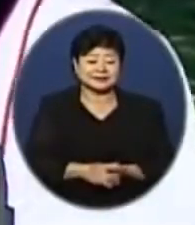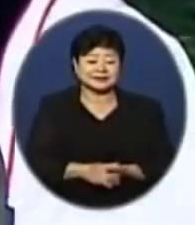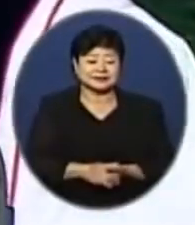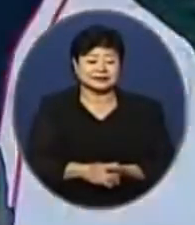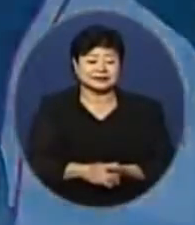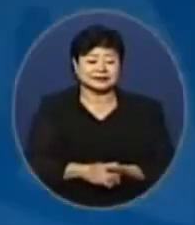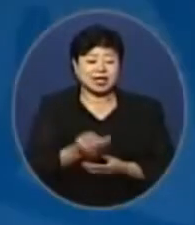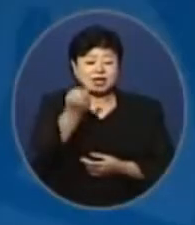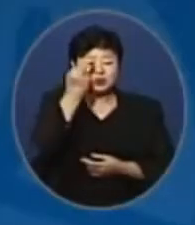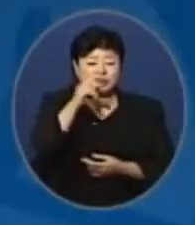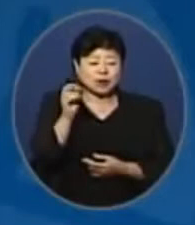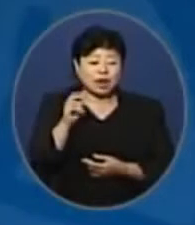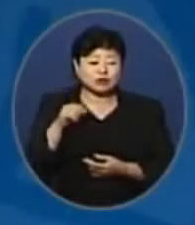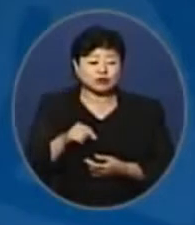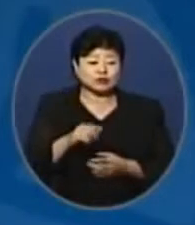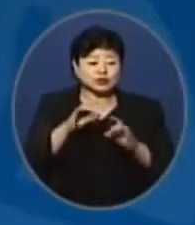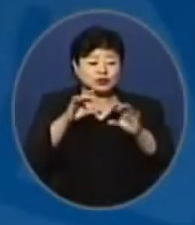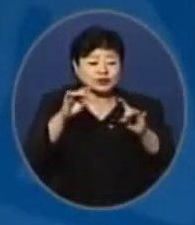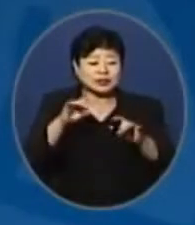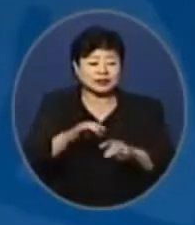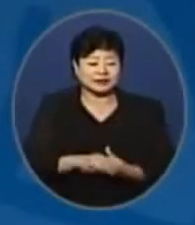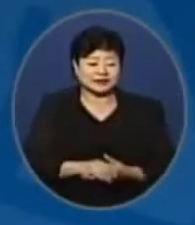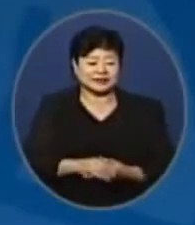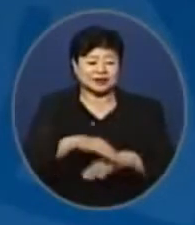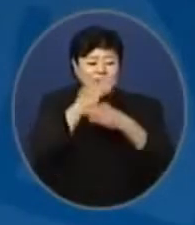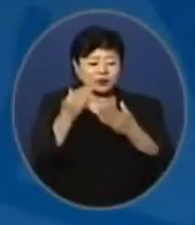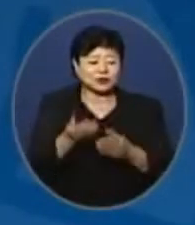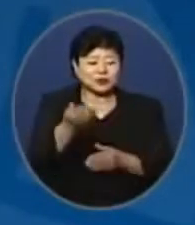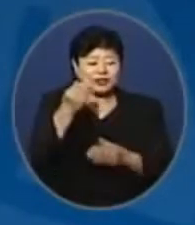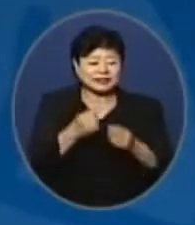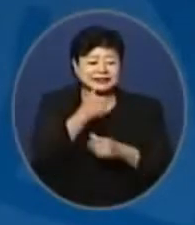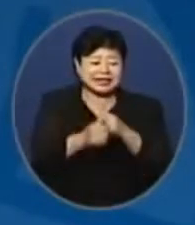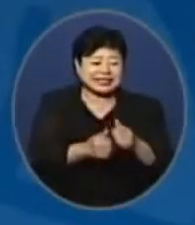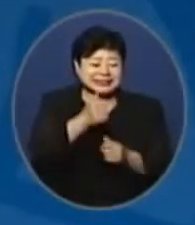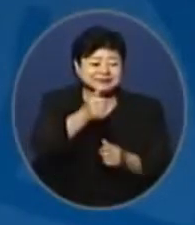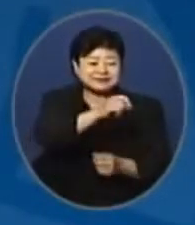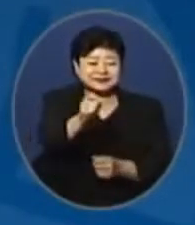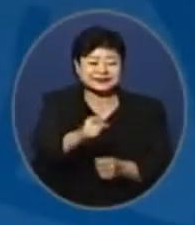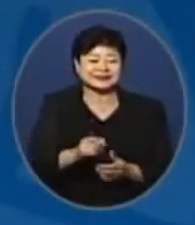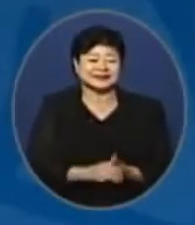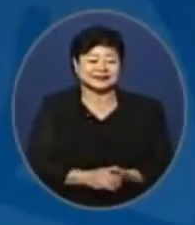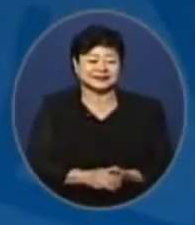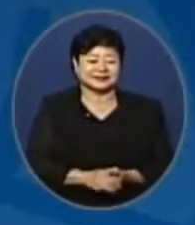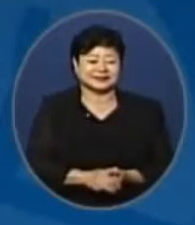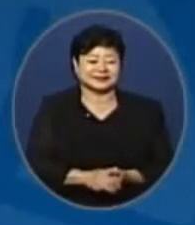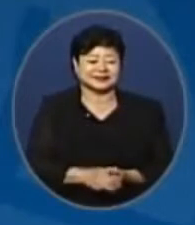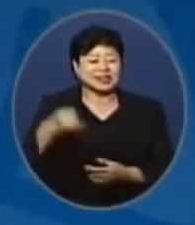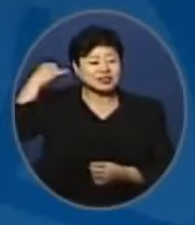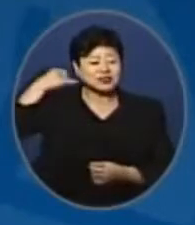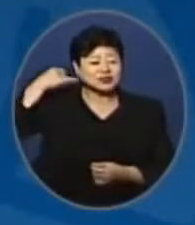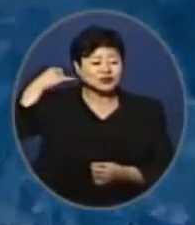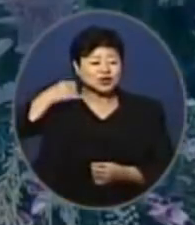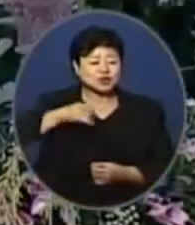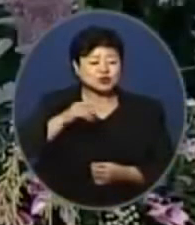최강규 선교사님이 최근에 모든 것 위에 계신 하나님이라는 책을 내셨어요. 한인 선교사로는 처음으로 중미의 도미니카에 선교사로